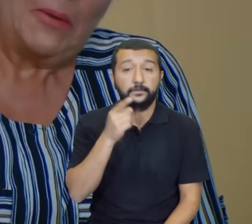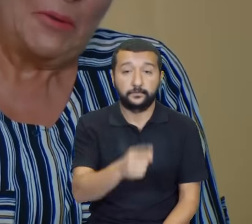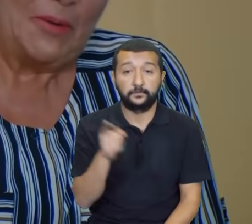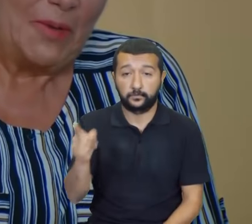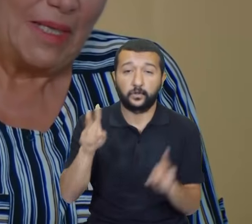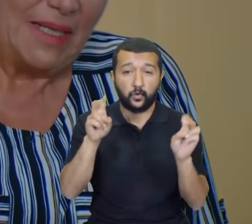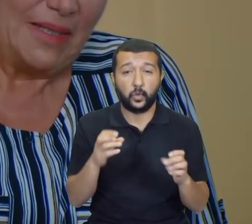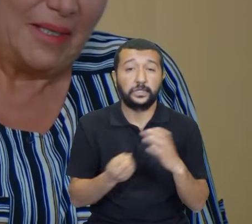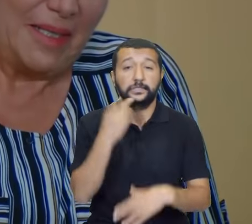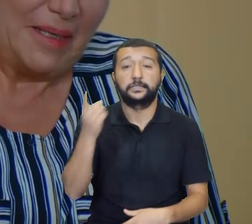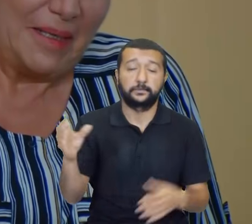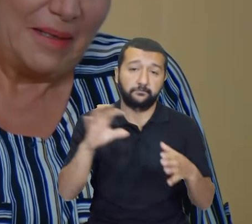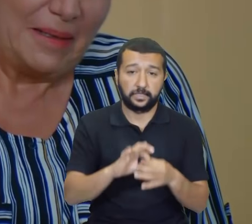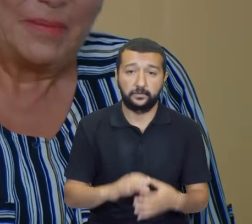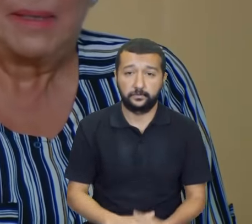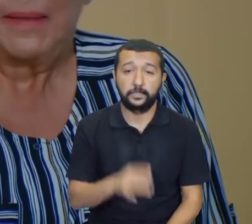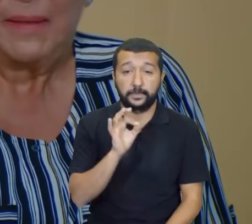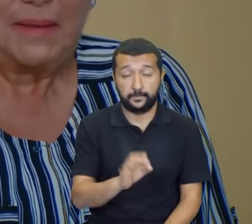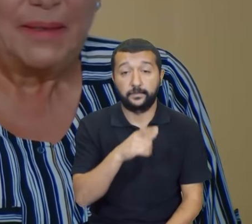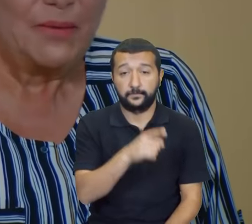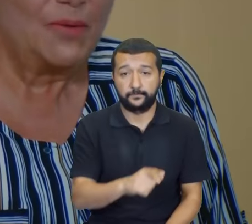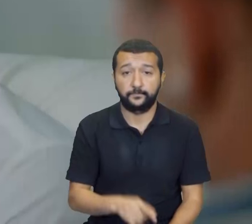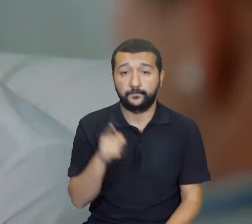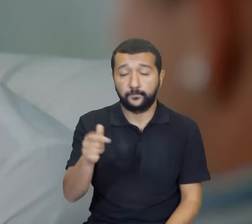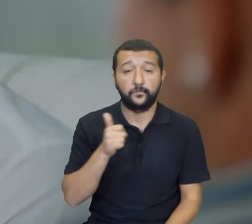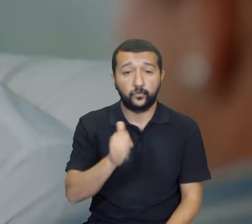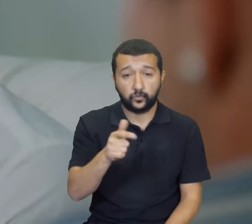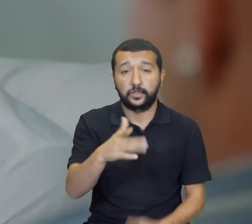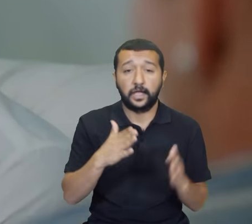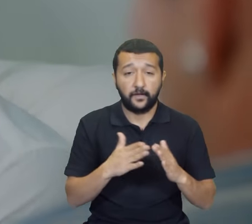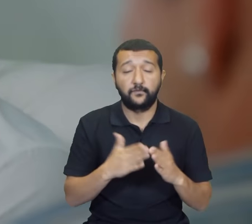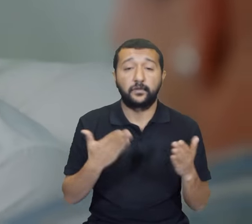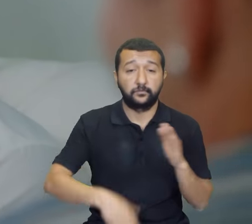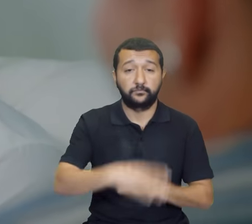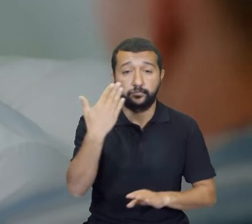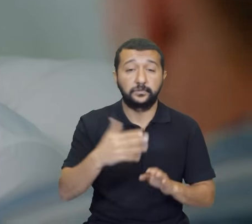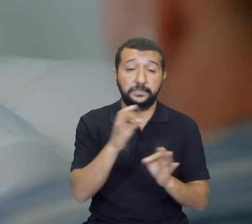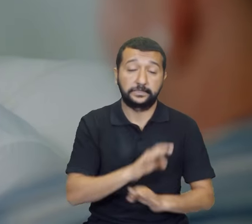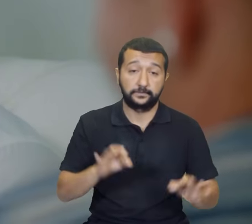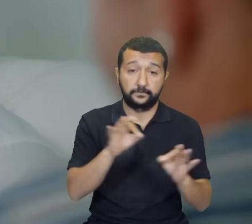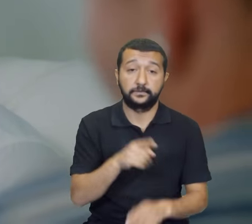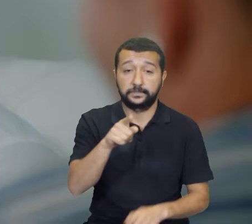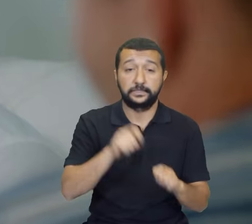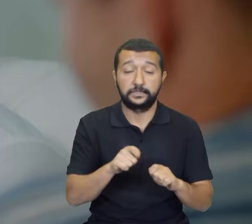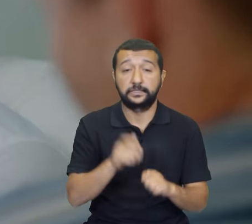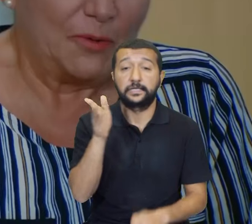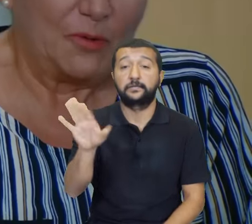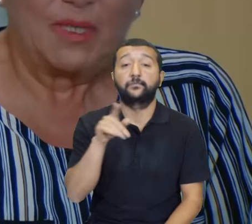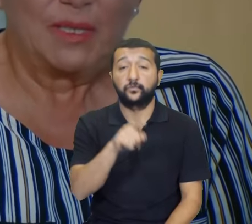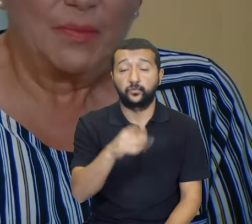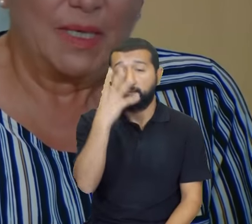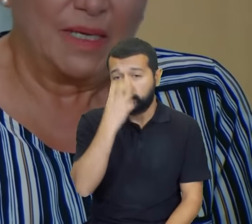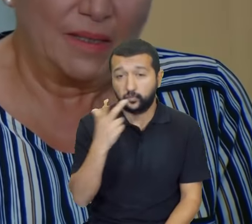Anlaşıldı konunun oraya geleceği. Tabii. Günlerdir evden kapı dışarı çıkmıyorsun. İşine